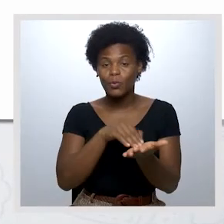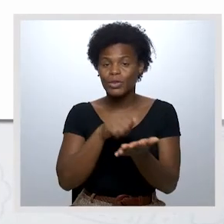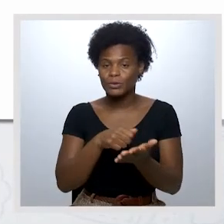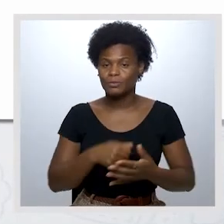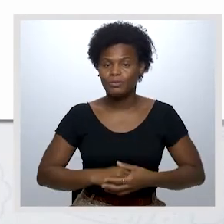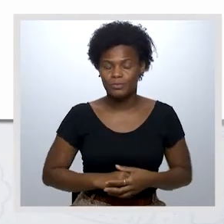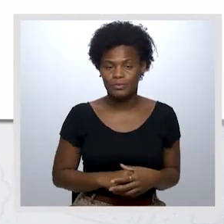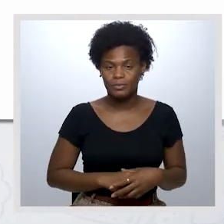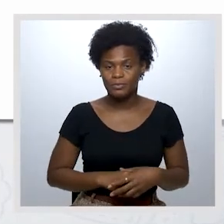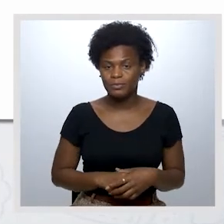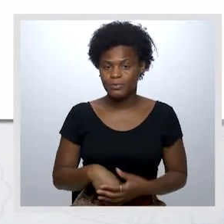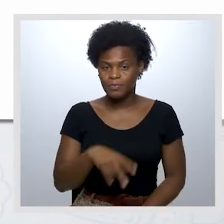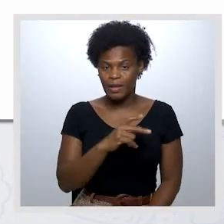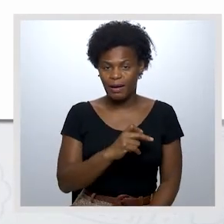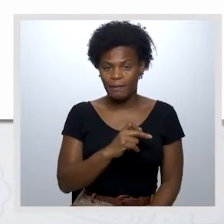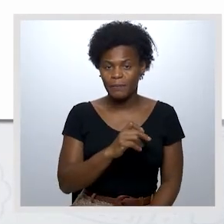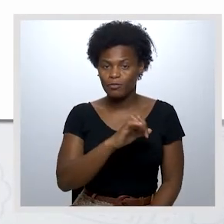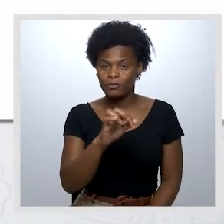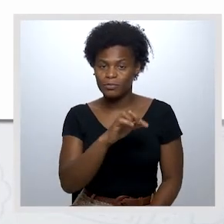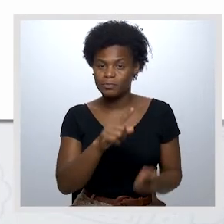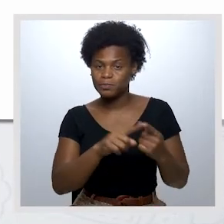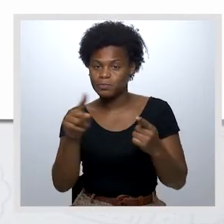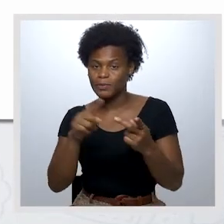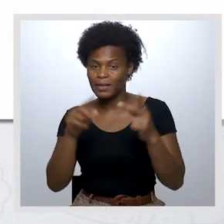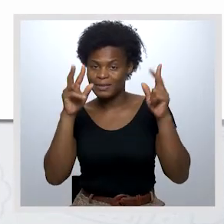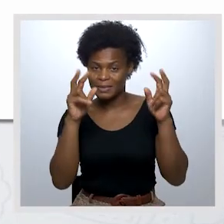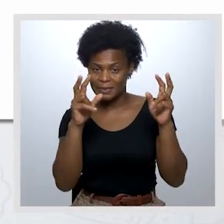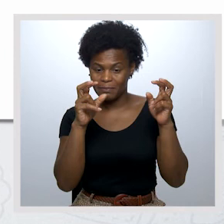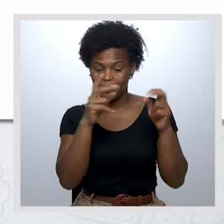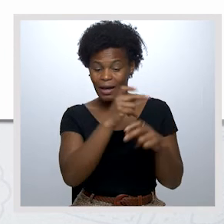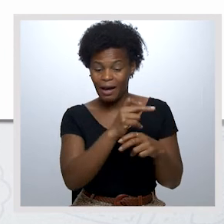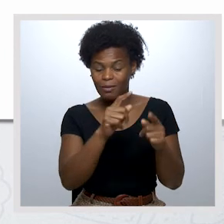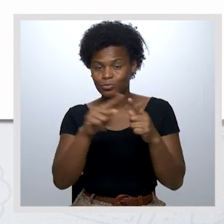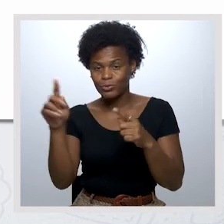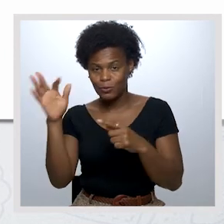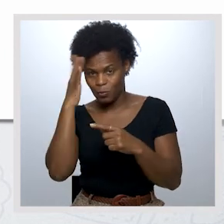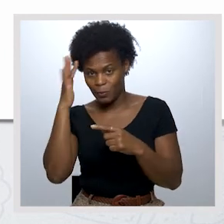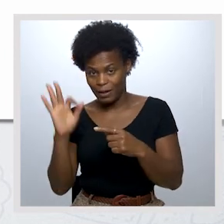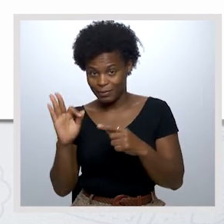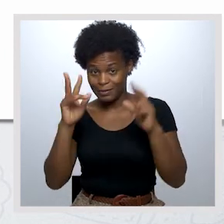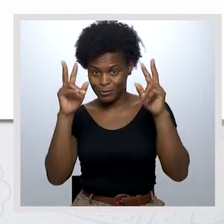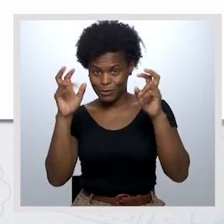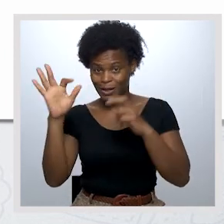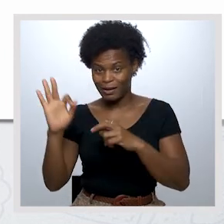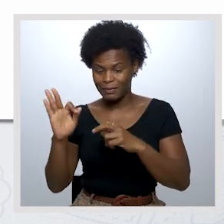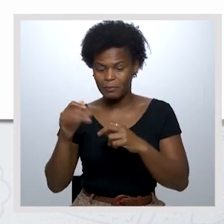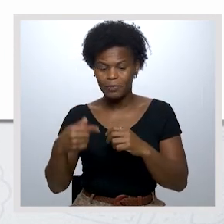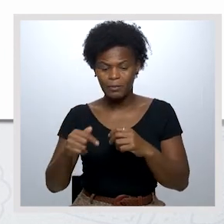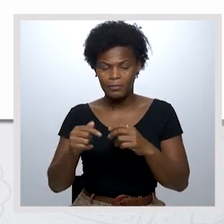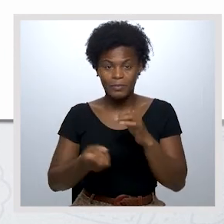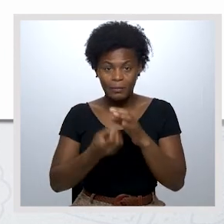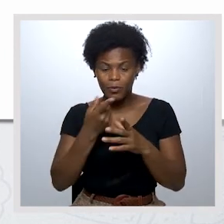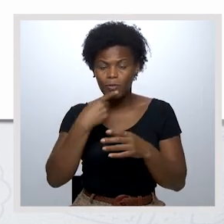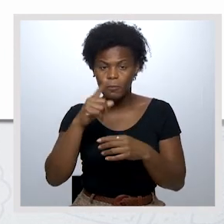corrige. A. Vous associez au titre 4. Donc, réapparition